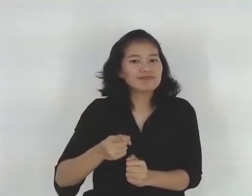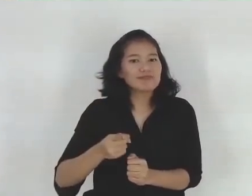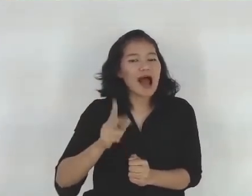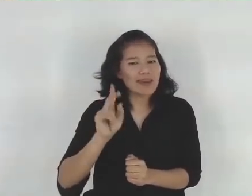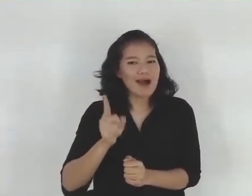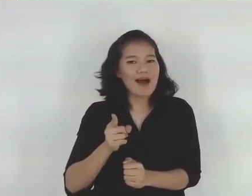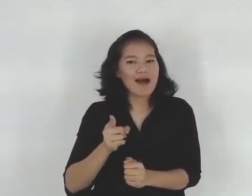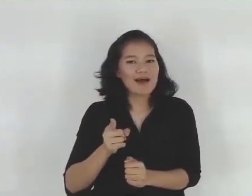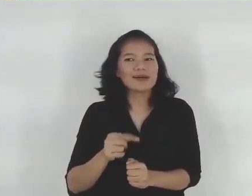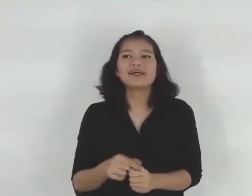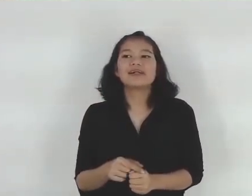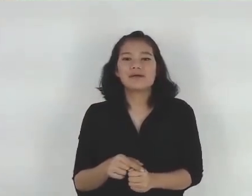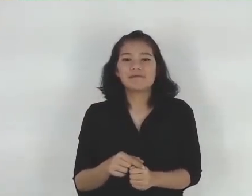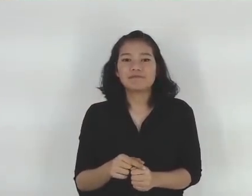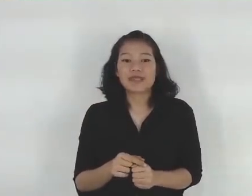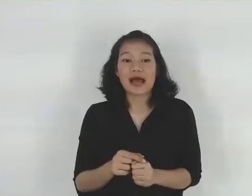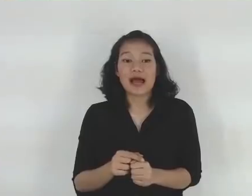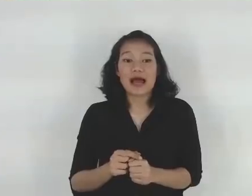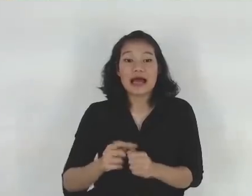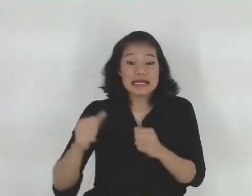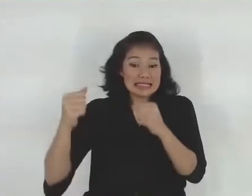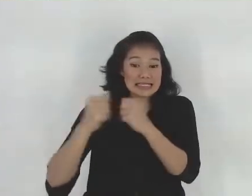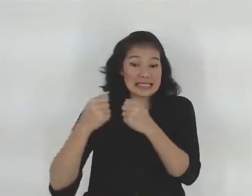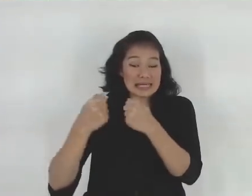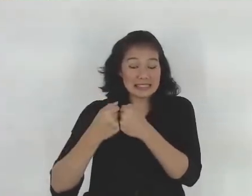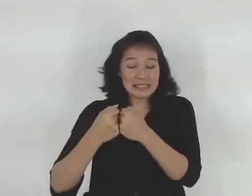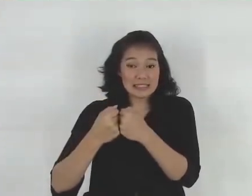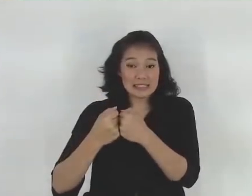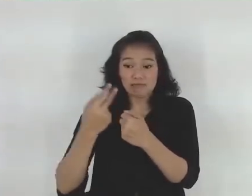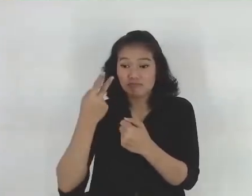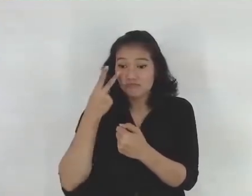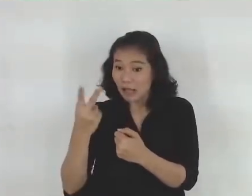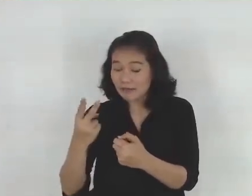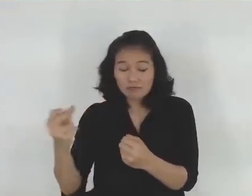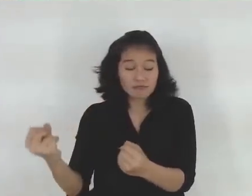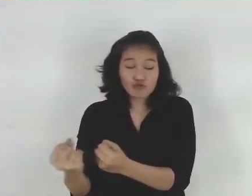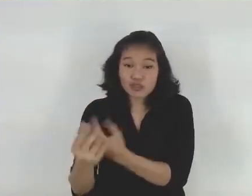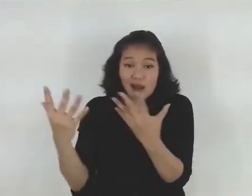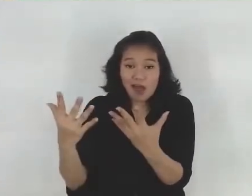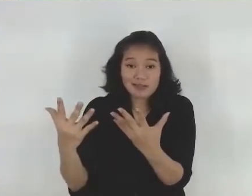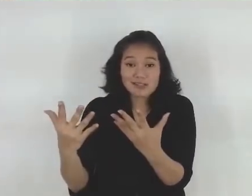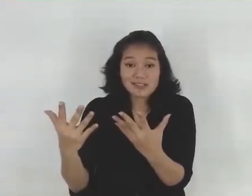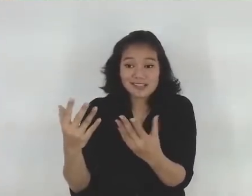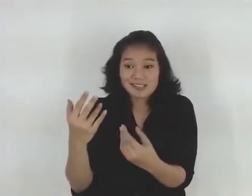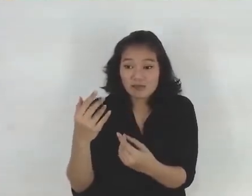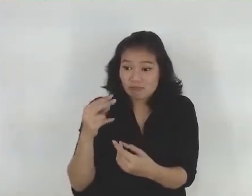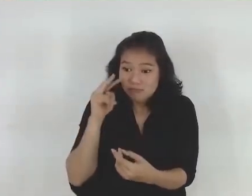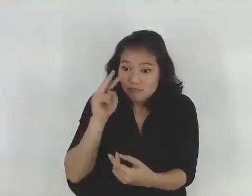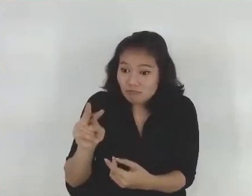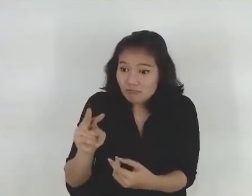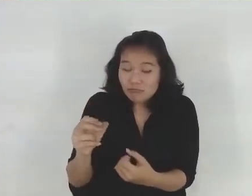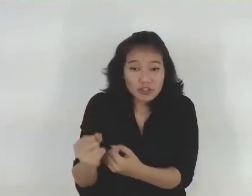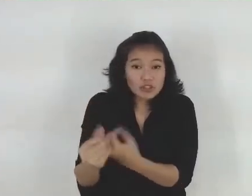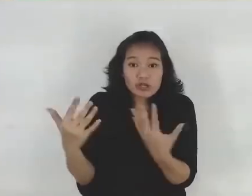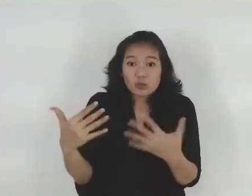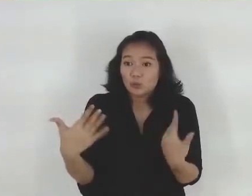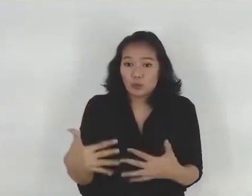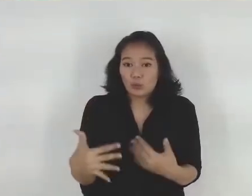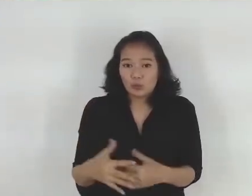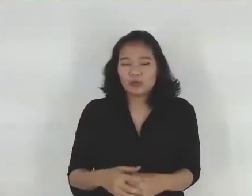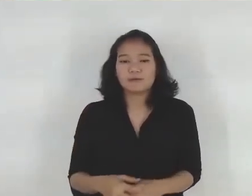Hai dan penghuni penerapan itu nampak jelas di depan mata rohani